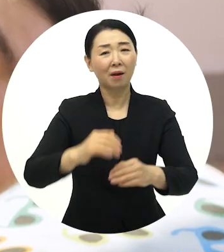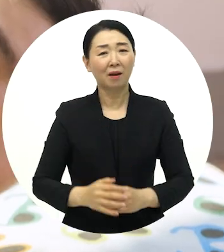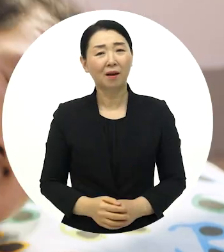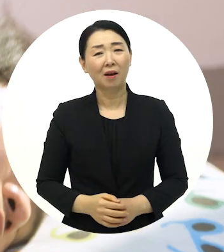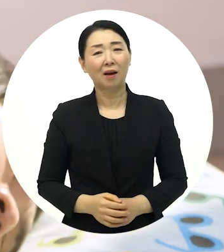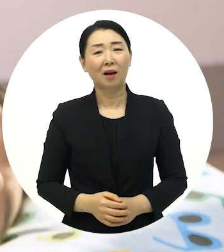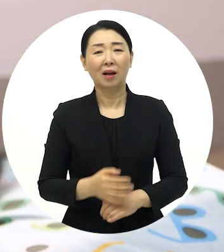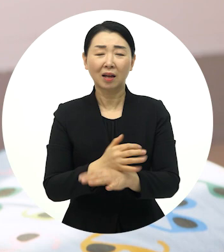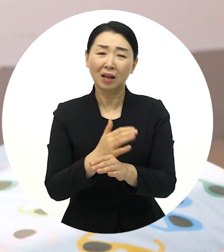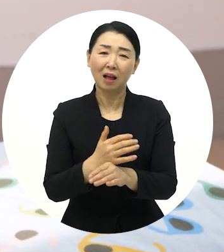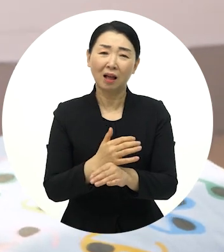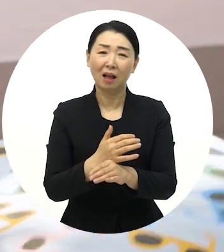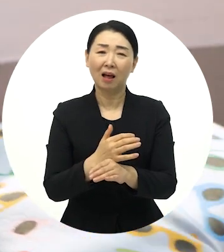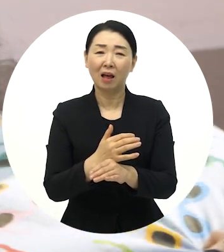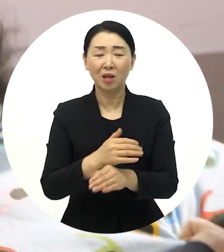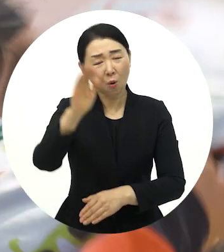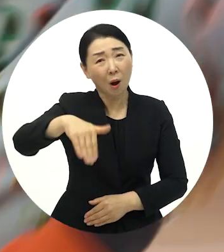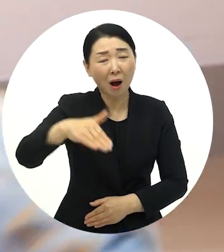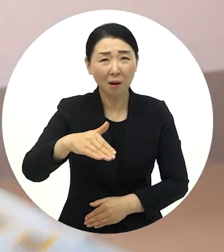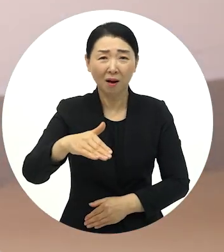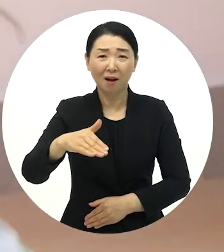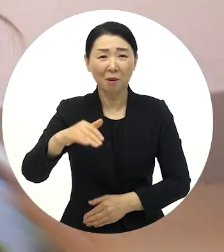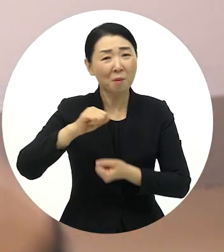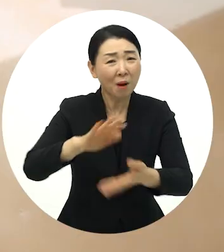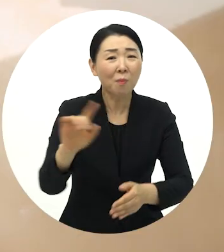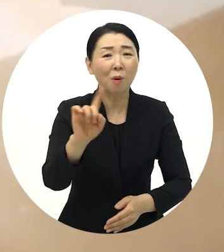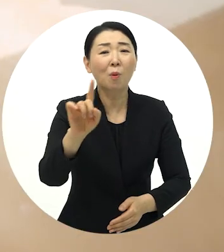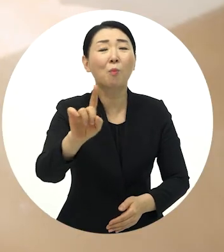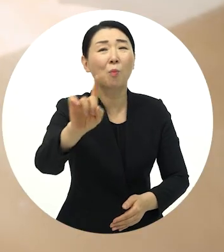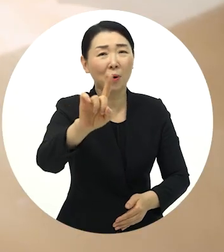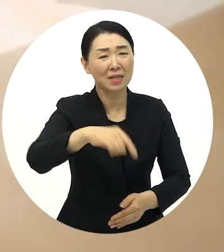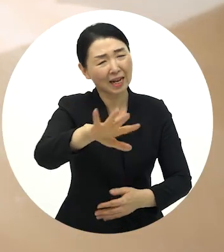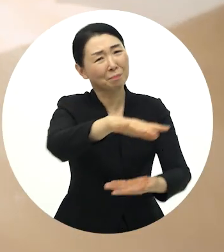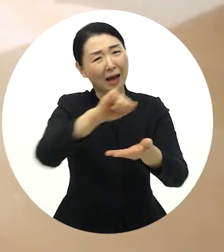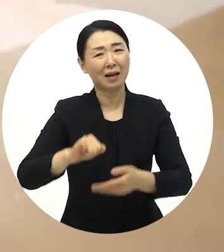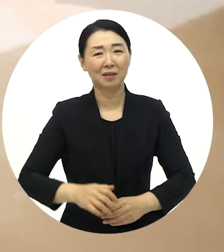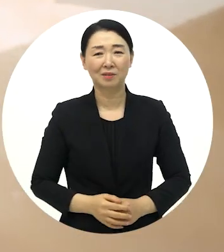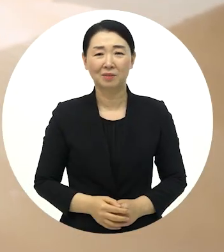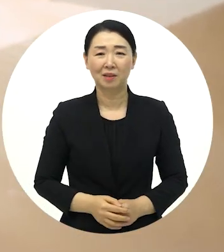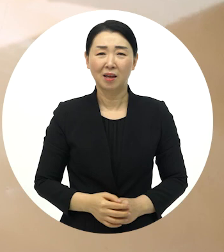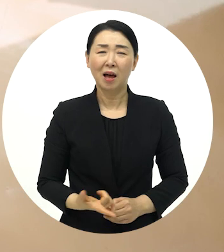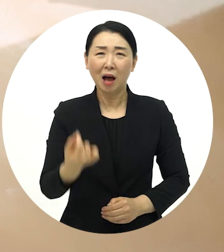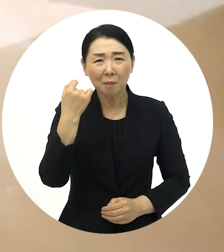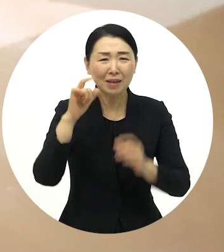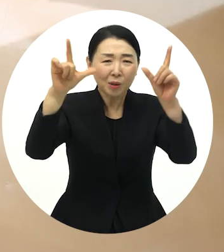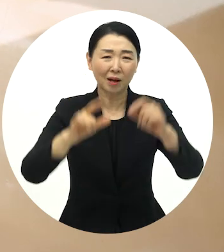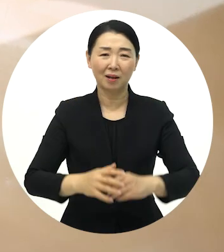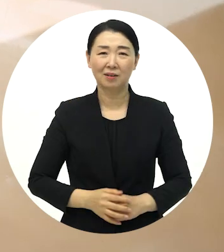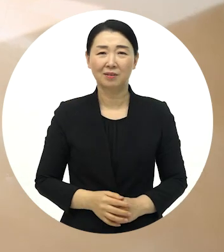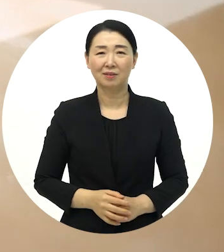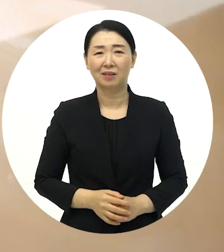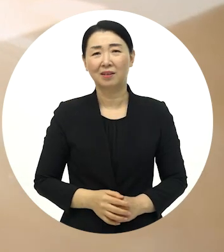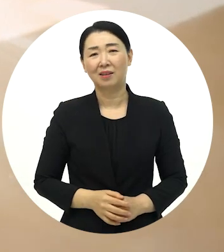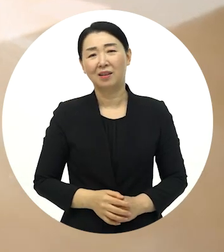퀵이라고요. 아 장난 아니야. 일로 온다. 일로 온다. 일로 온다. 뭐 퀵? 나 퀵이라는 받아라. 아 빨리 일어나.